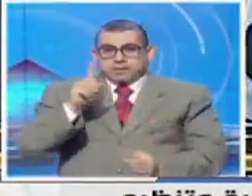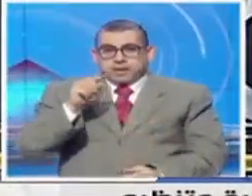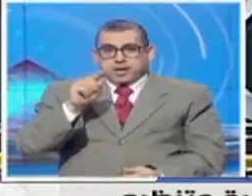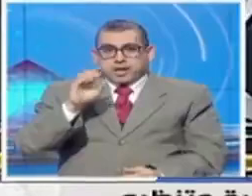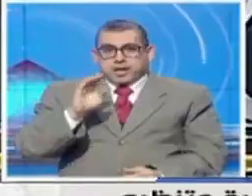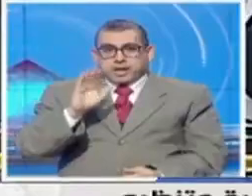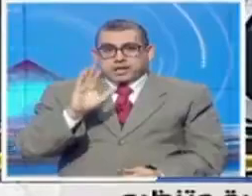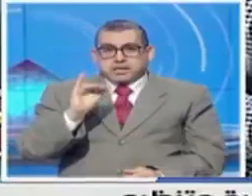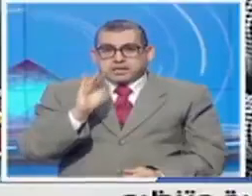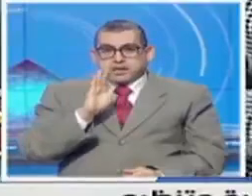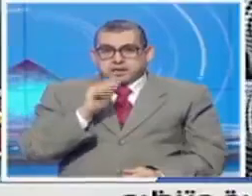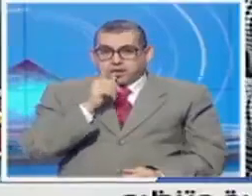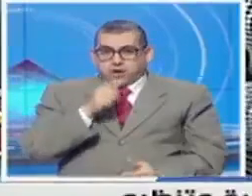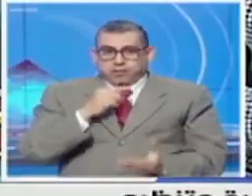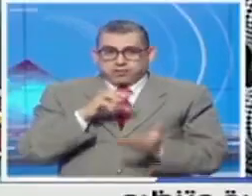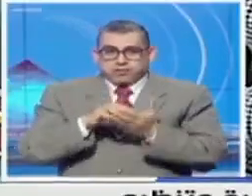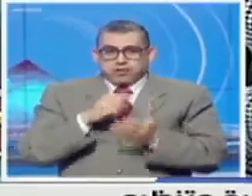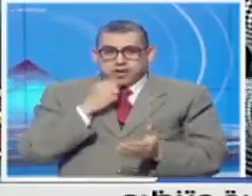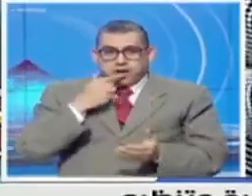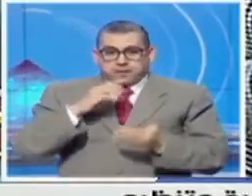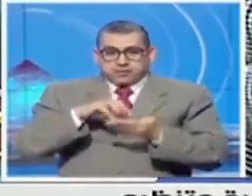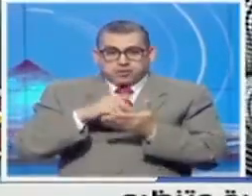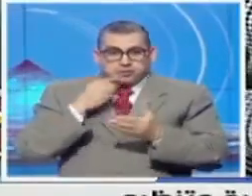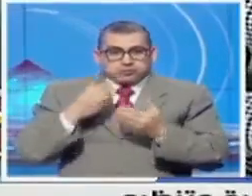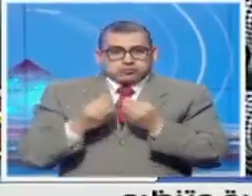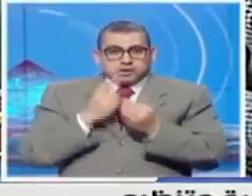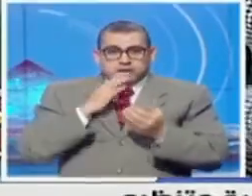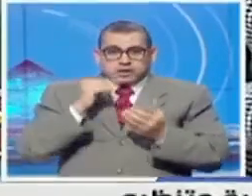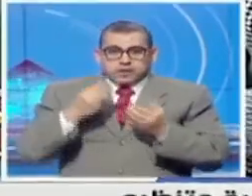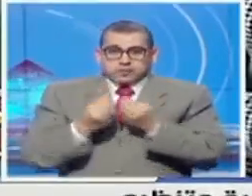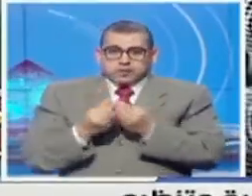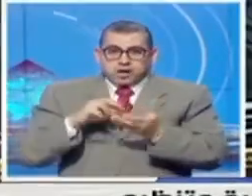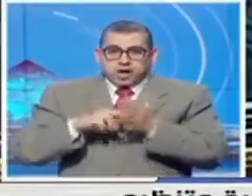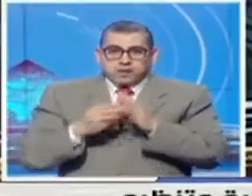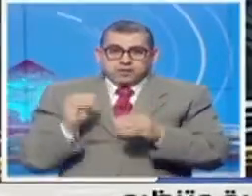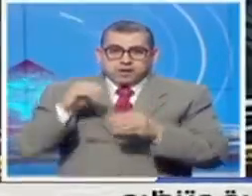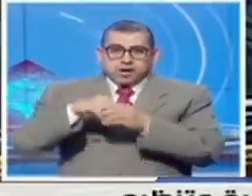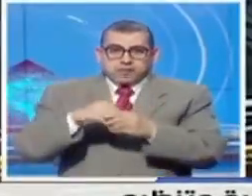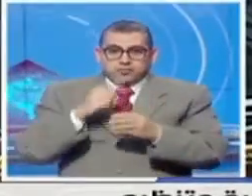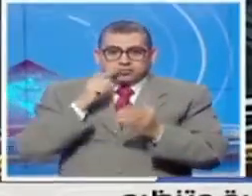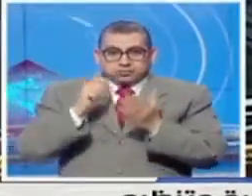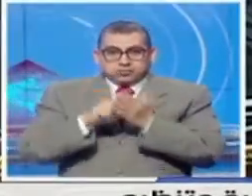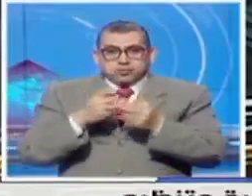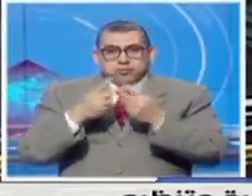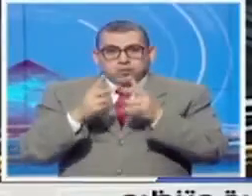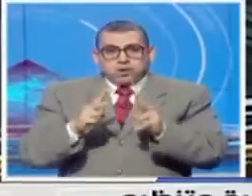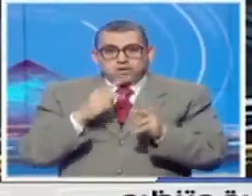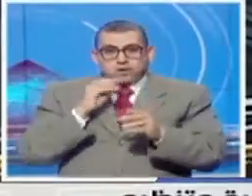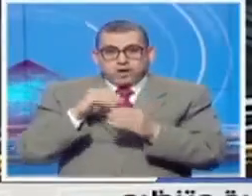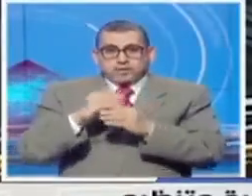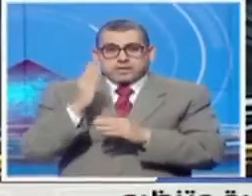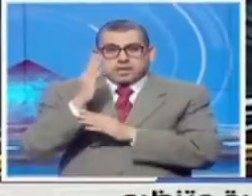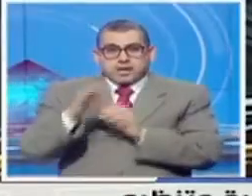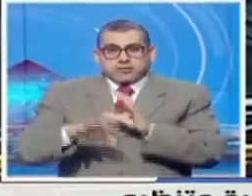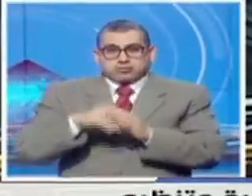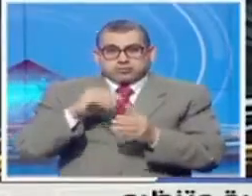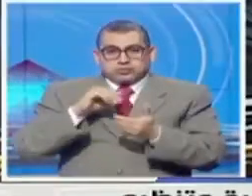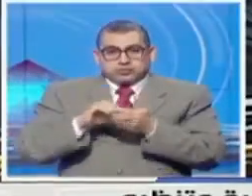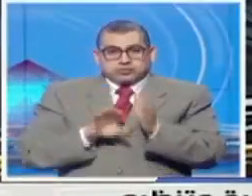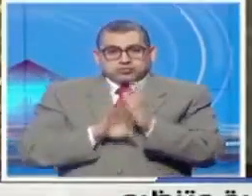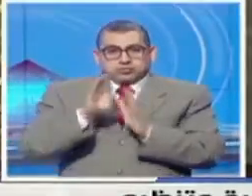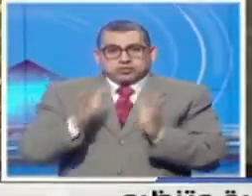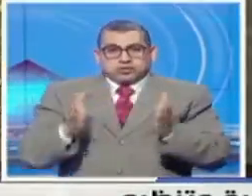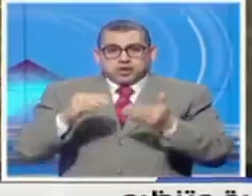بشان المساعدات الاداريه المتبادله في المسائل الضريبيه والاخر يتعلق بالموافقه على تاسيس بنك التنميه الجديد